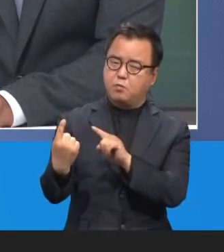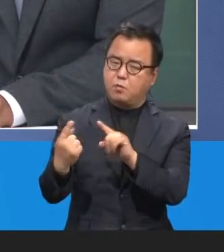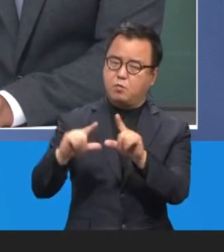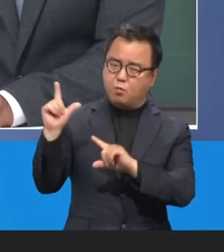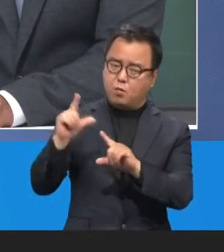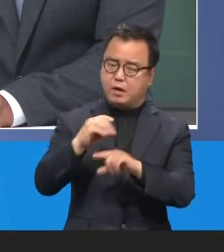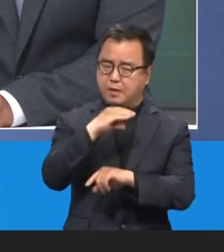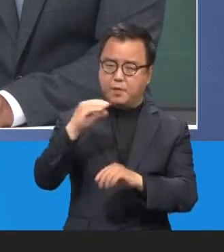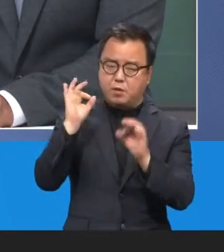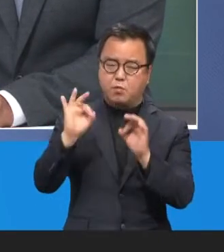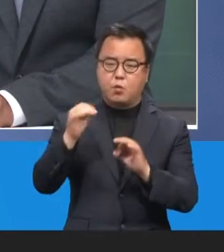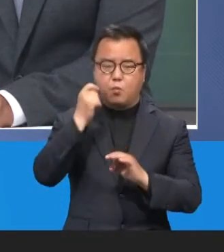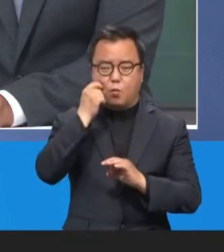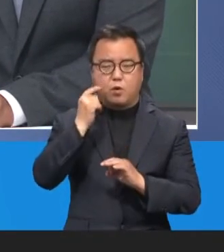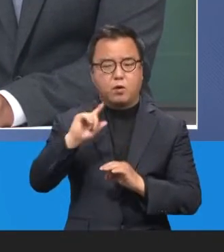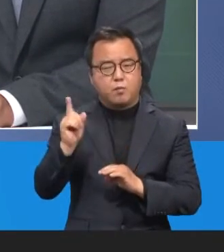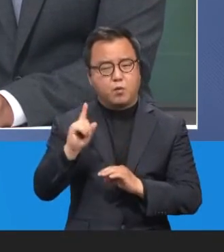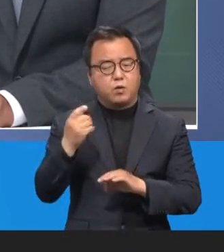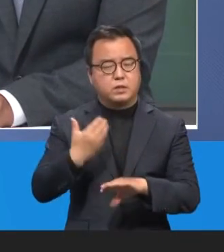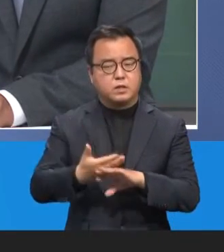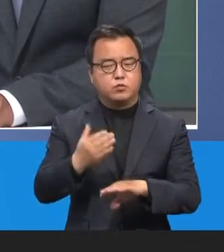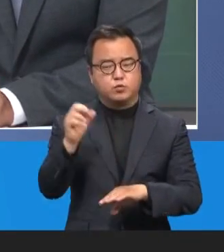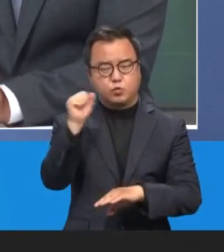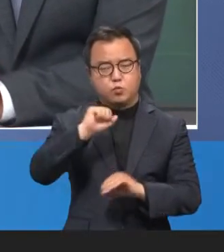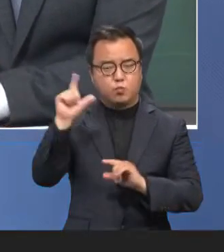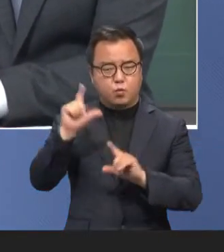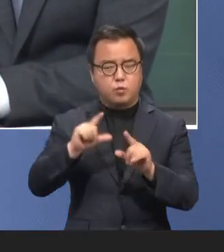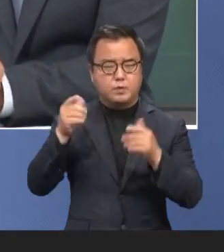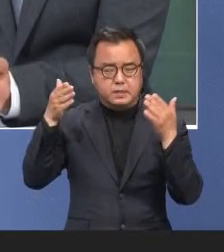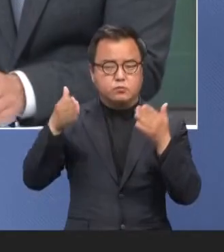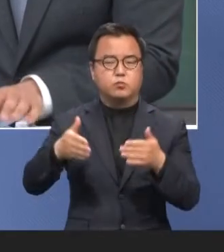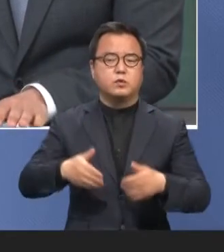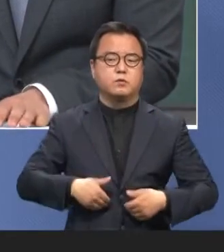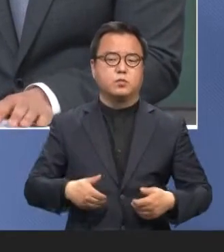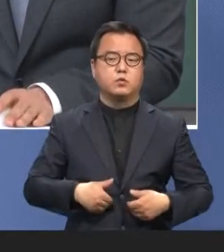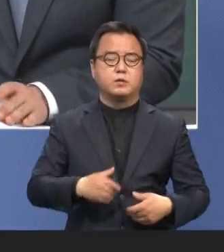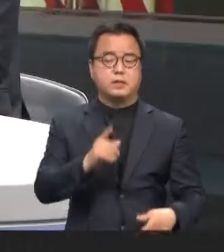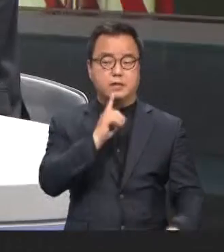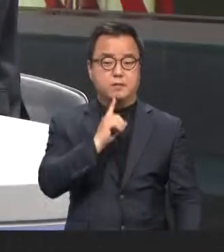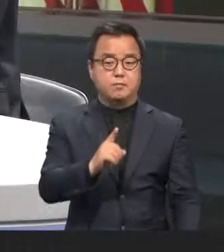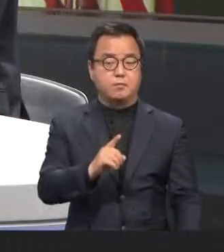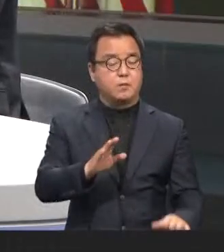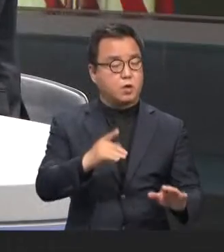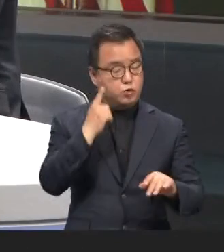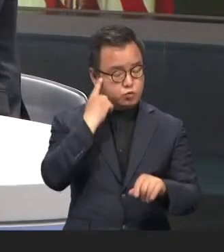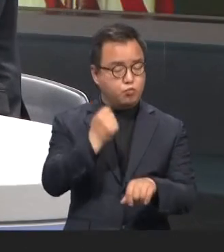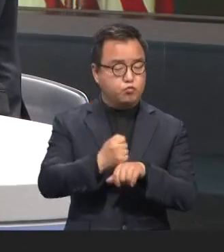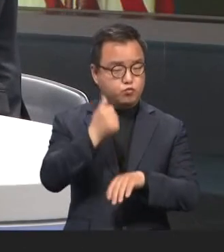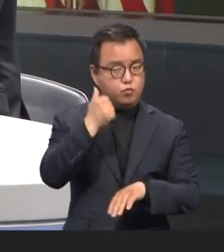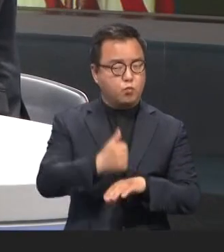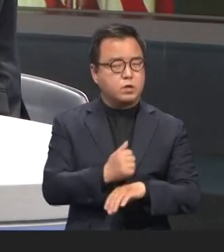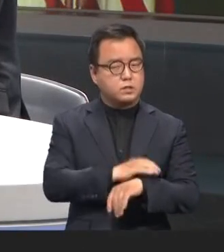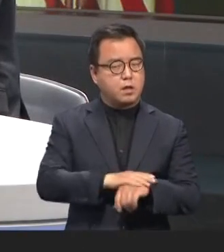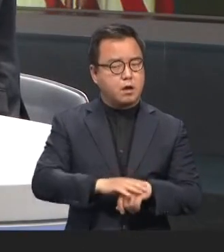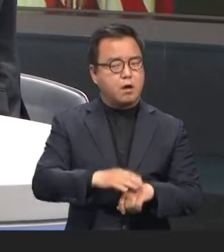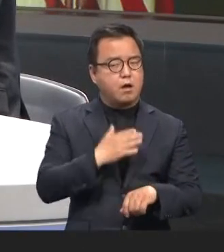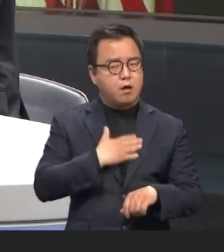그러니까 불만스러운 모습보다는 다른 좋은 면 에 집중하는 게 좋다고 조언했습니다 이 연구 결과 우리가 좀 다시 한번 들여다 볼 필요가